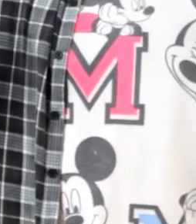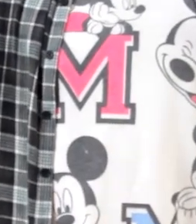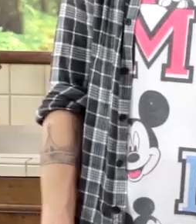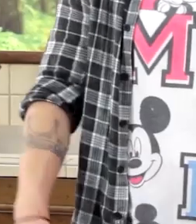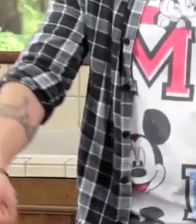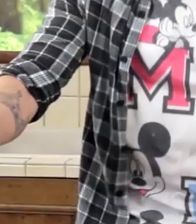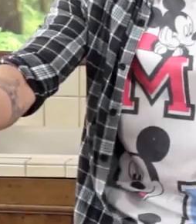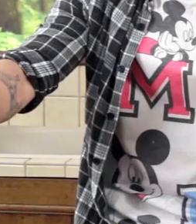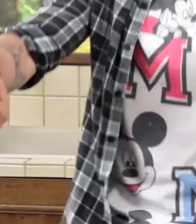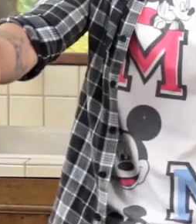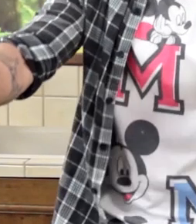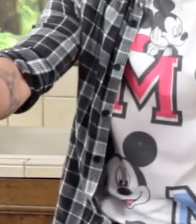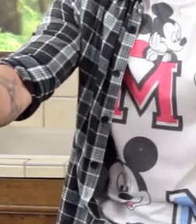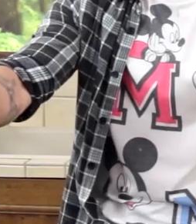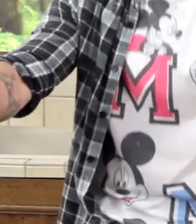δεύτερο